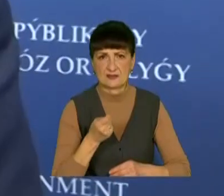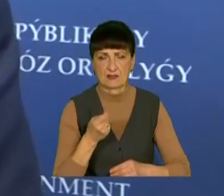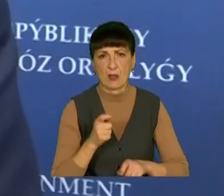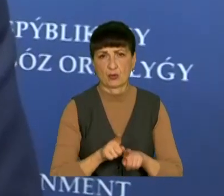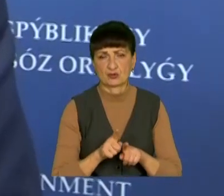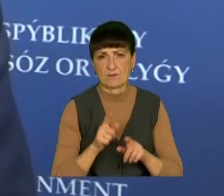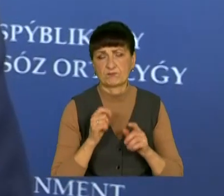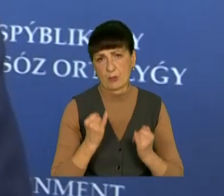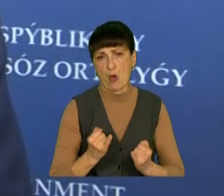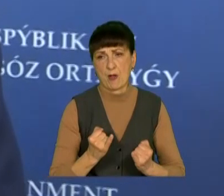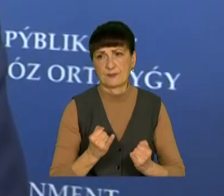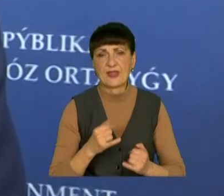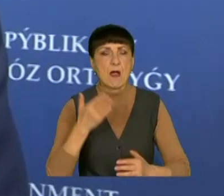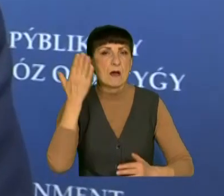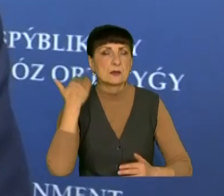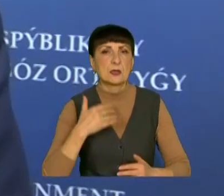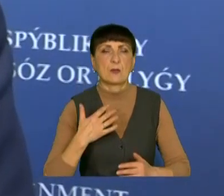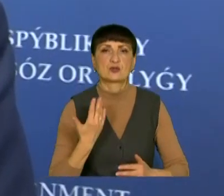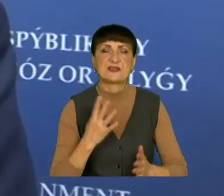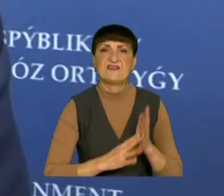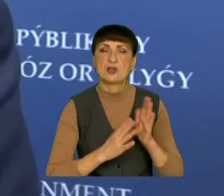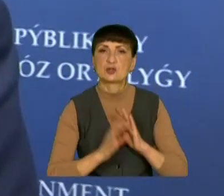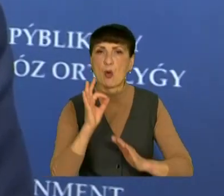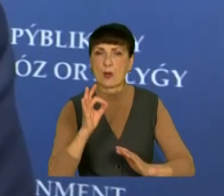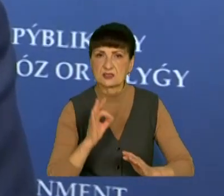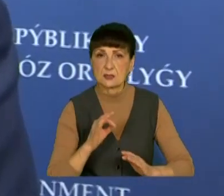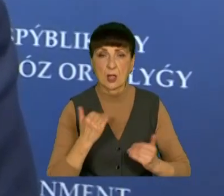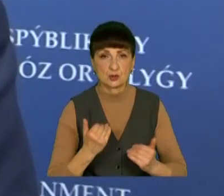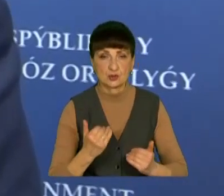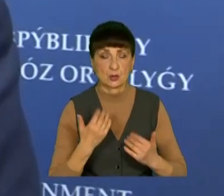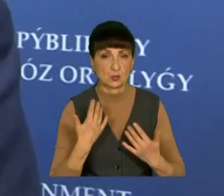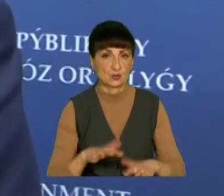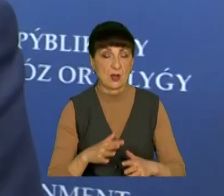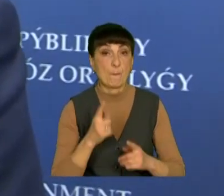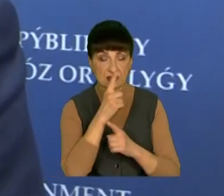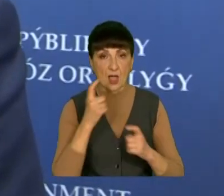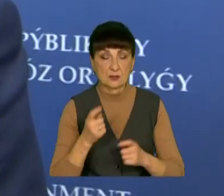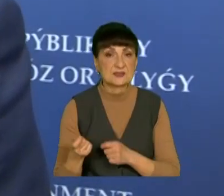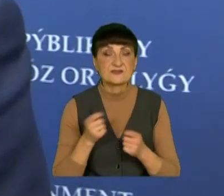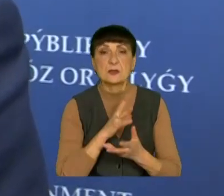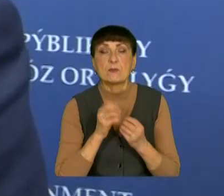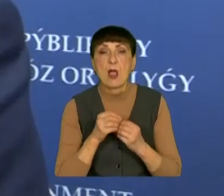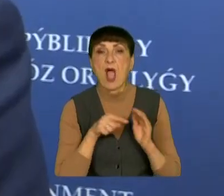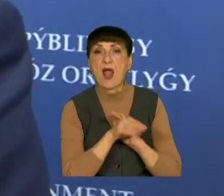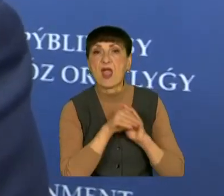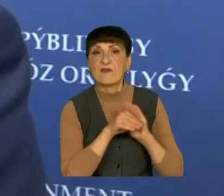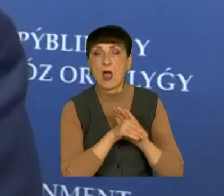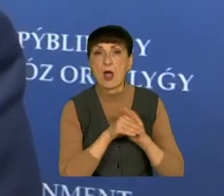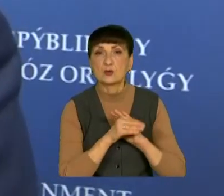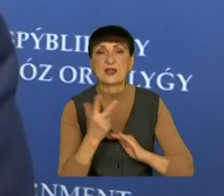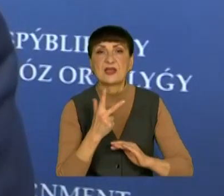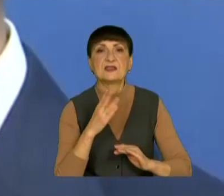году, если 3-4 класс, порядка 90% было. Сейчас 3 класс, пока по данным завезен милливатор. 3 класс